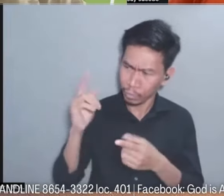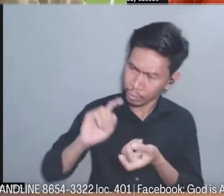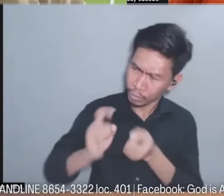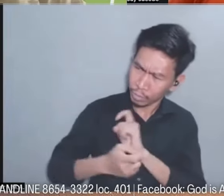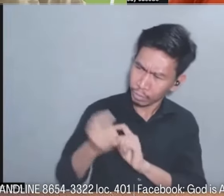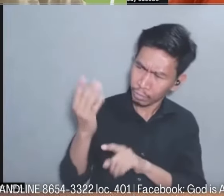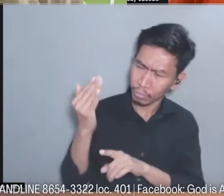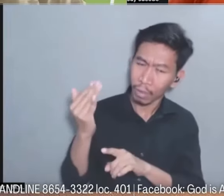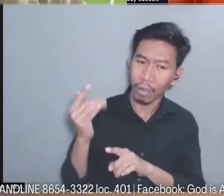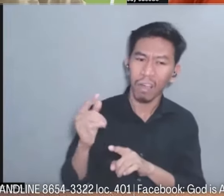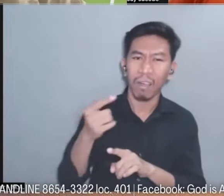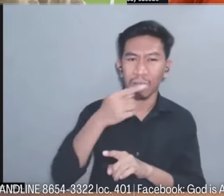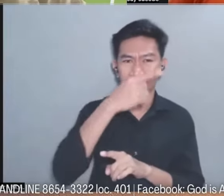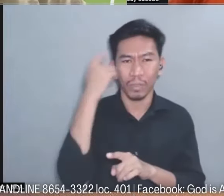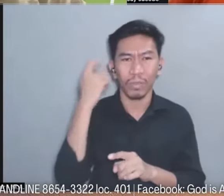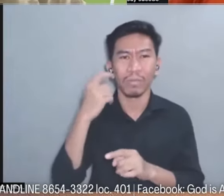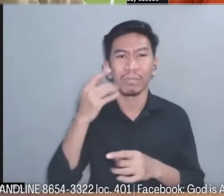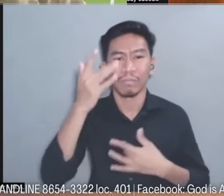ay